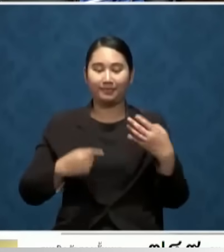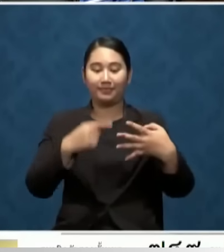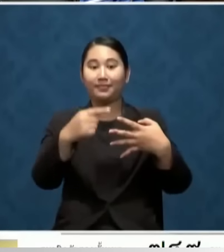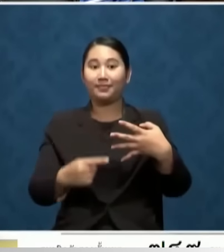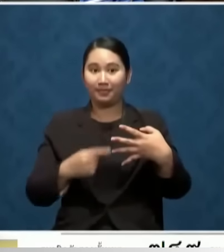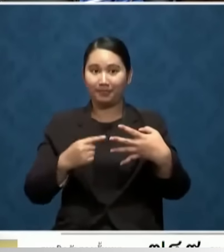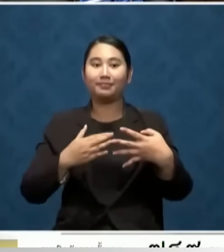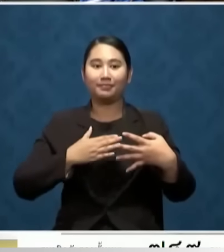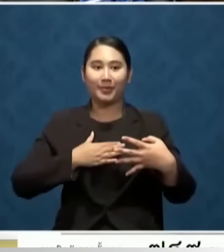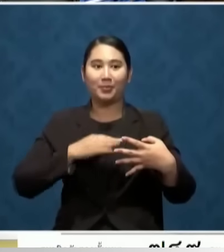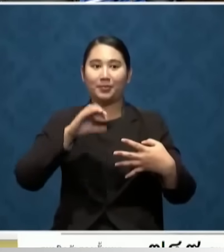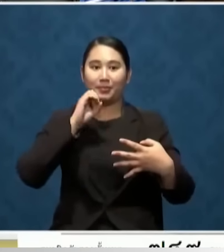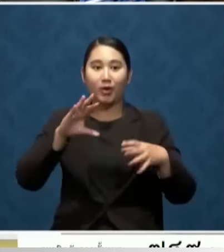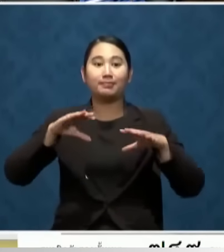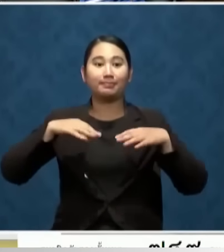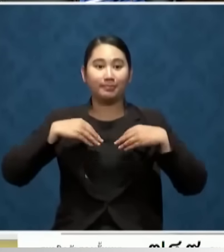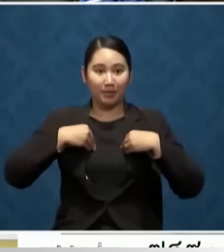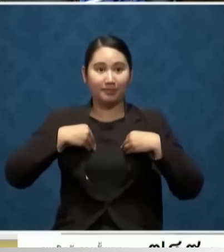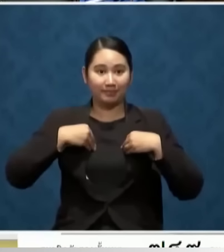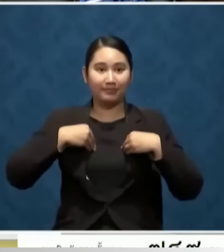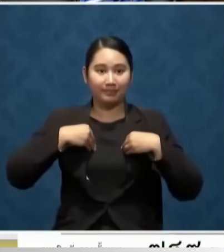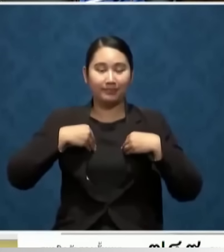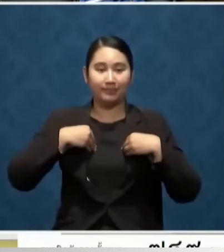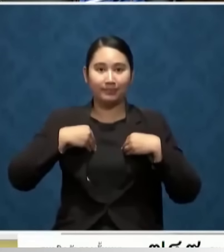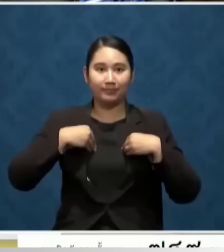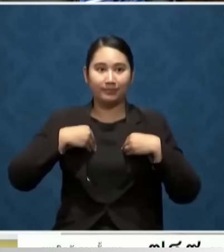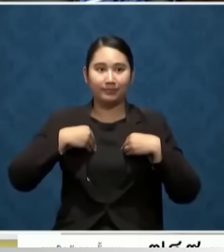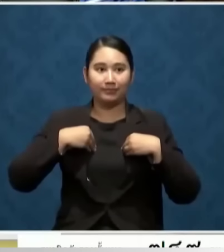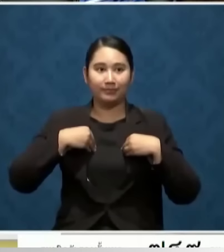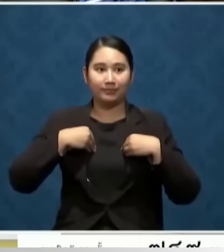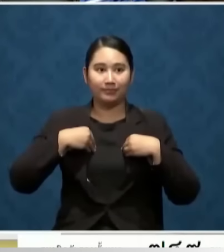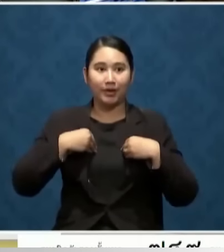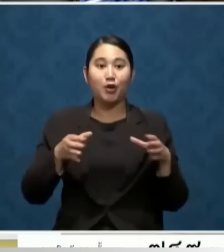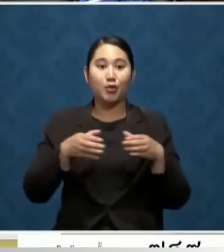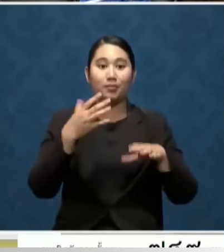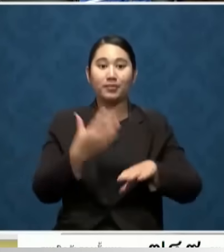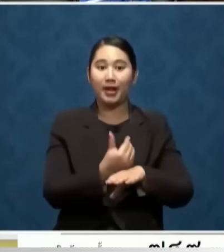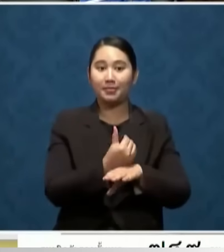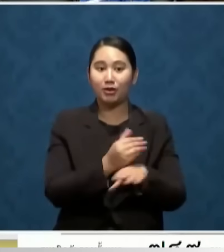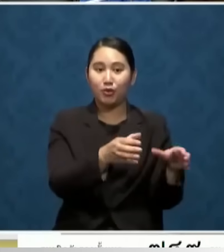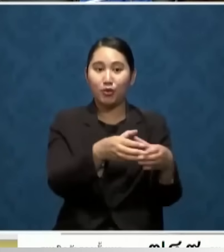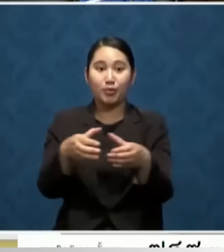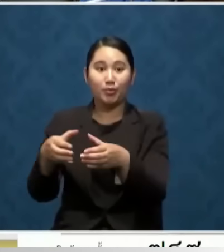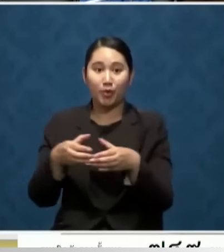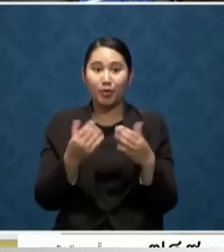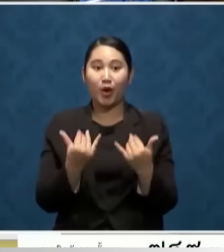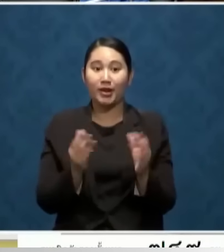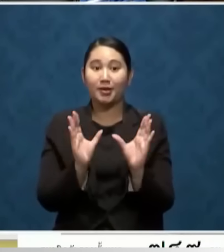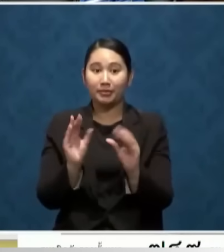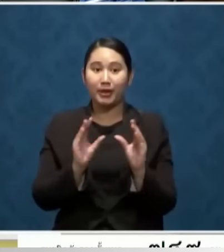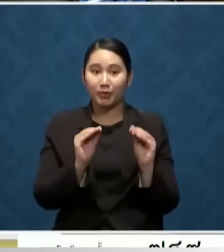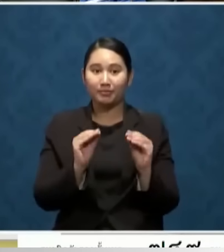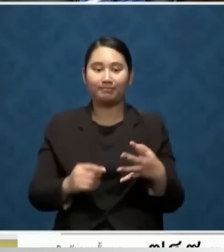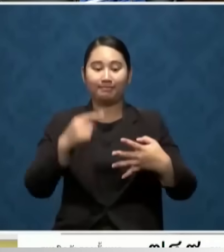าผ่านท่านประธานไปยังท่านชาดาและพรรคที่อยู่ในรัฐสภาที่นี้รวมถึงสภาสูงที่กำลังรับฟังอยู่ว่านี่เป็น